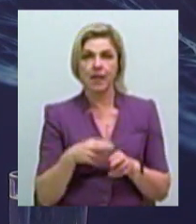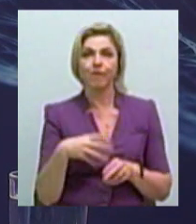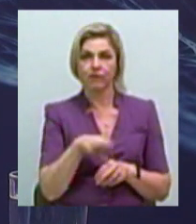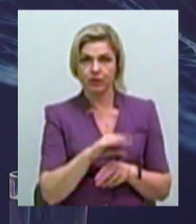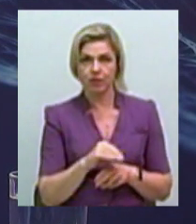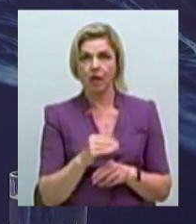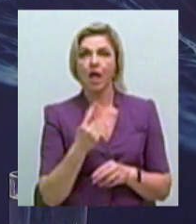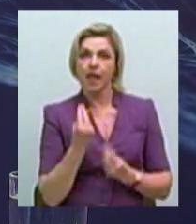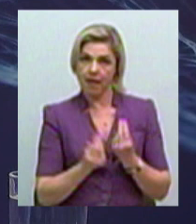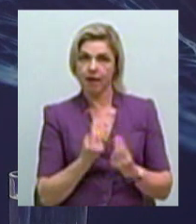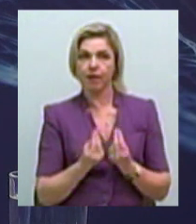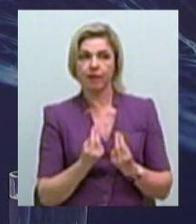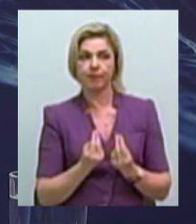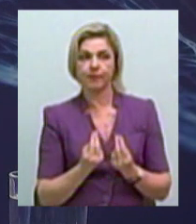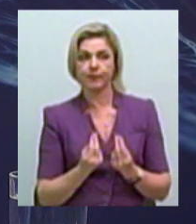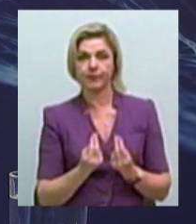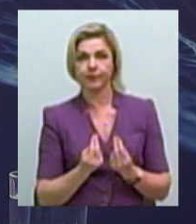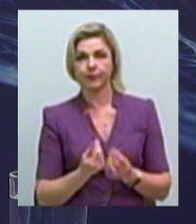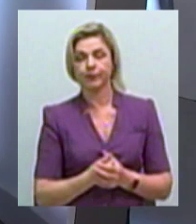одне ігри, Тетяна.